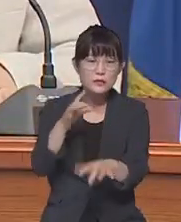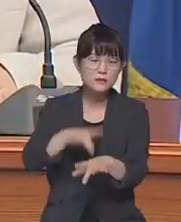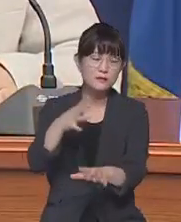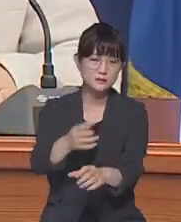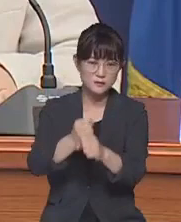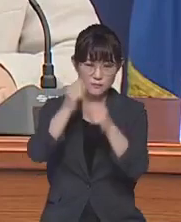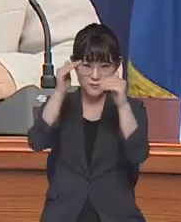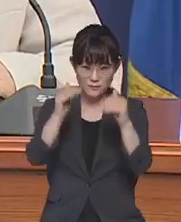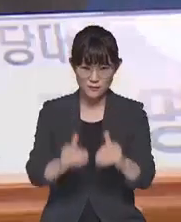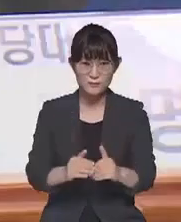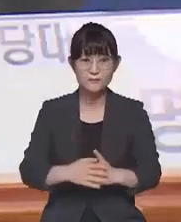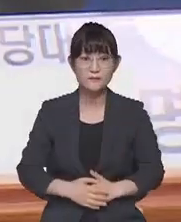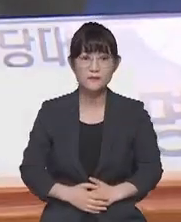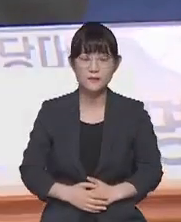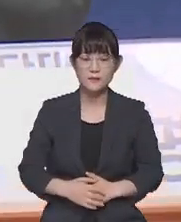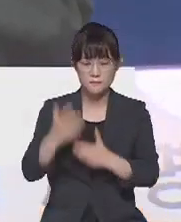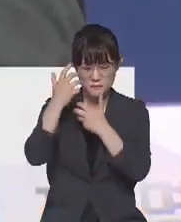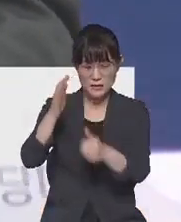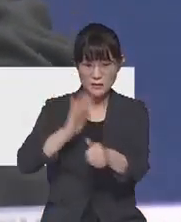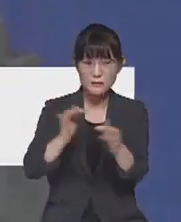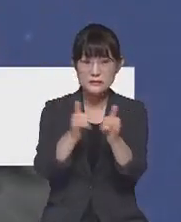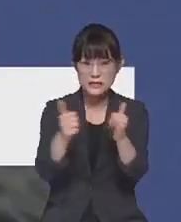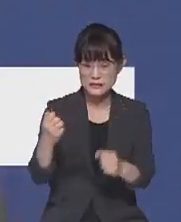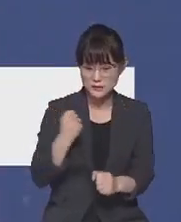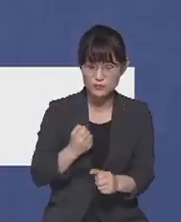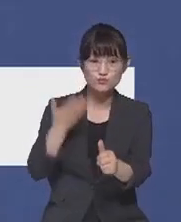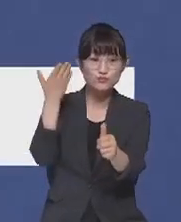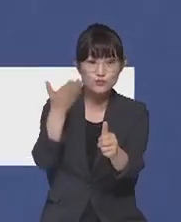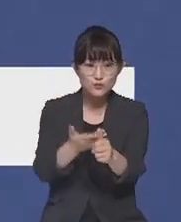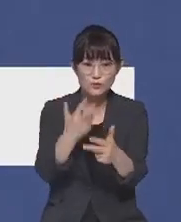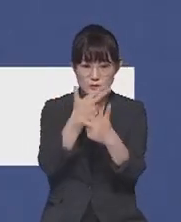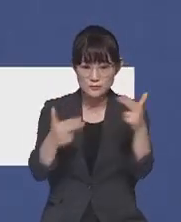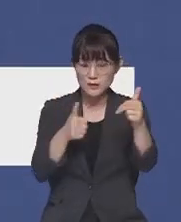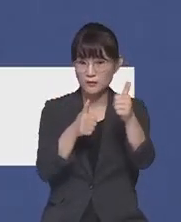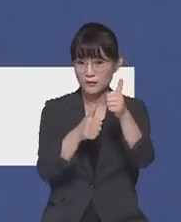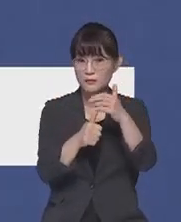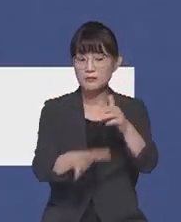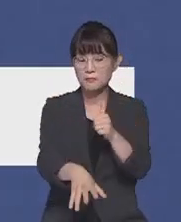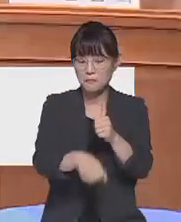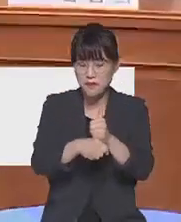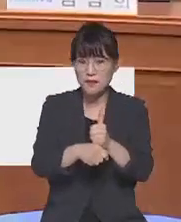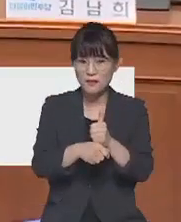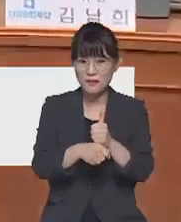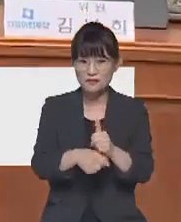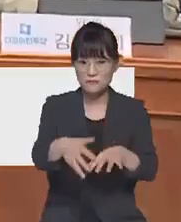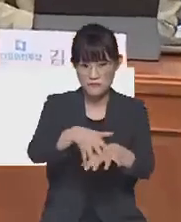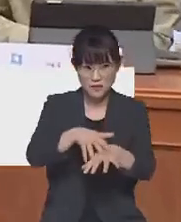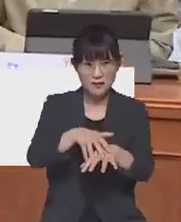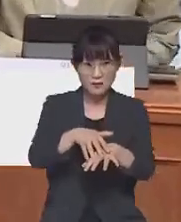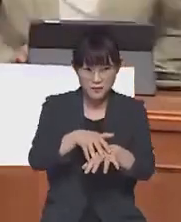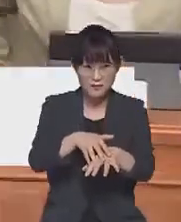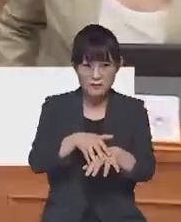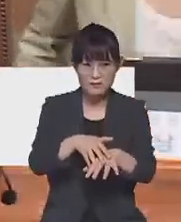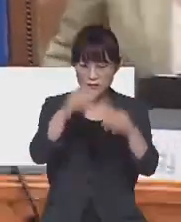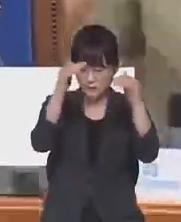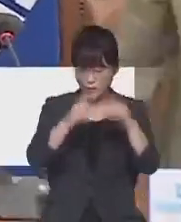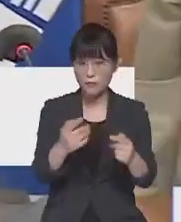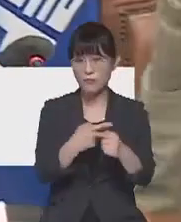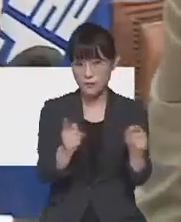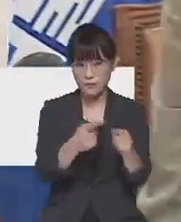혁신안. 강성 당원의 영향력을 강화해 이재명 대표 체제를 공고히 하는 사당화 혁신안으로